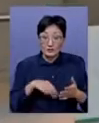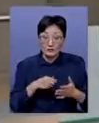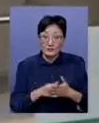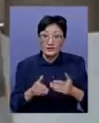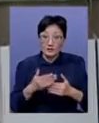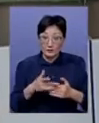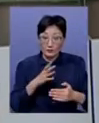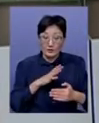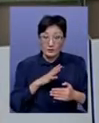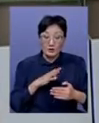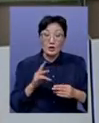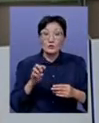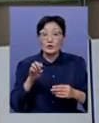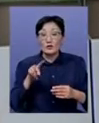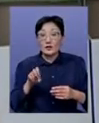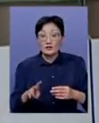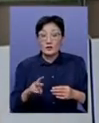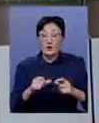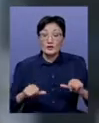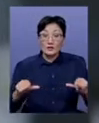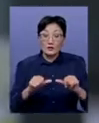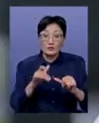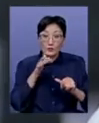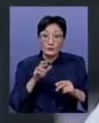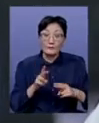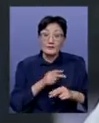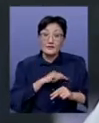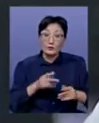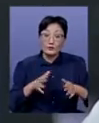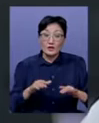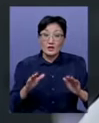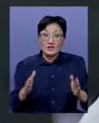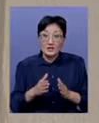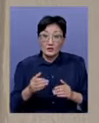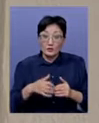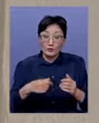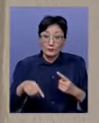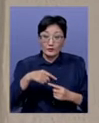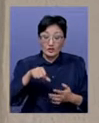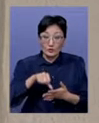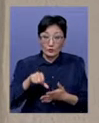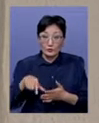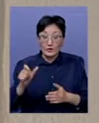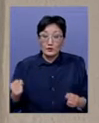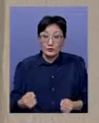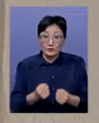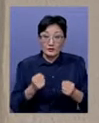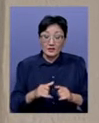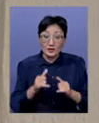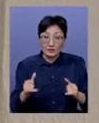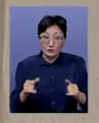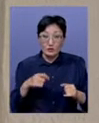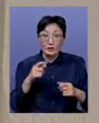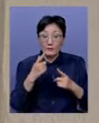салынған. Сонымен қатар Нұрлан Әбдірахманов карантин кезінде табыссыз қалған шағын және орта бизнес өкілдеріне қолдау арта